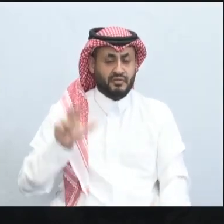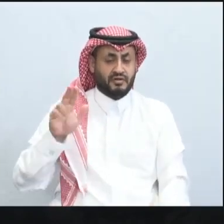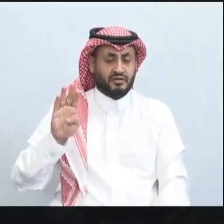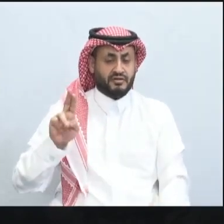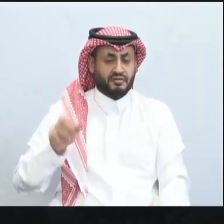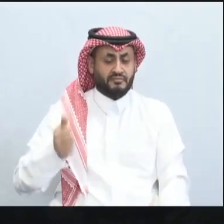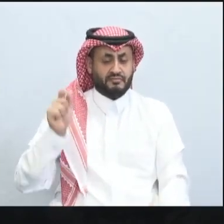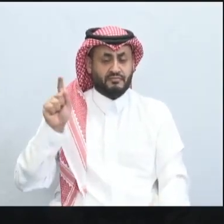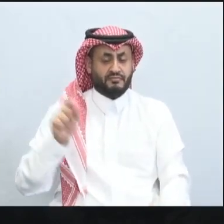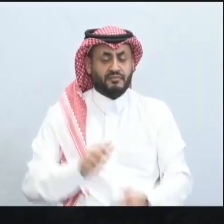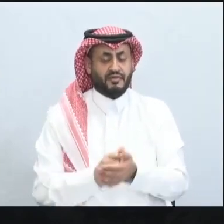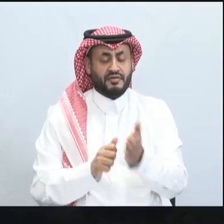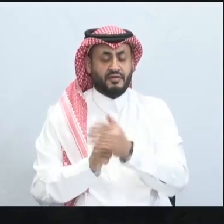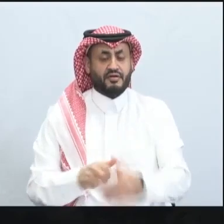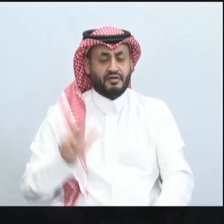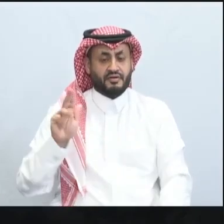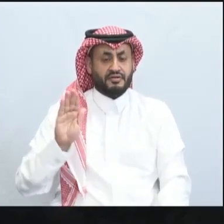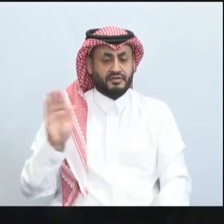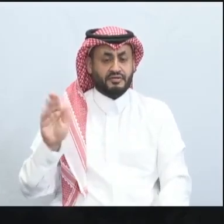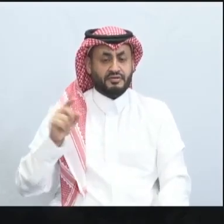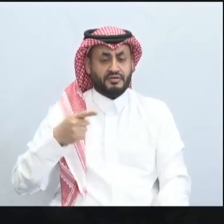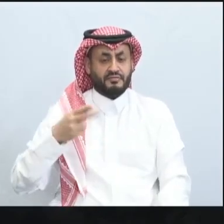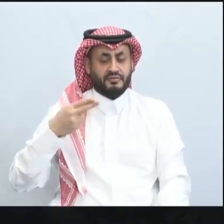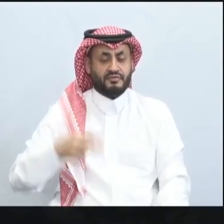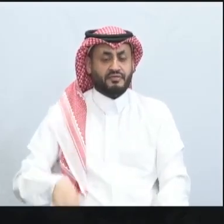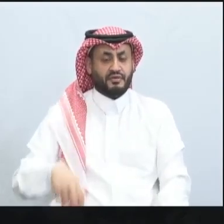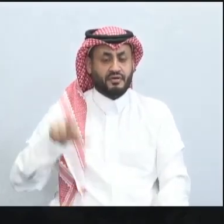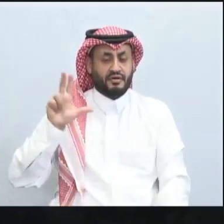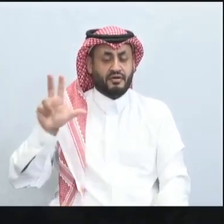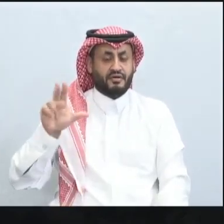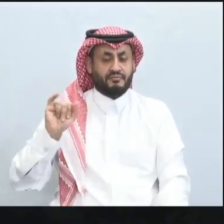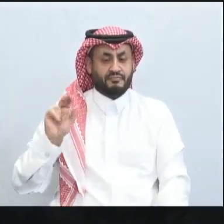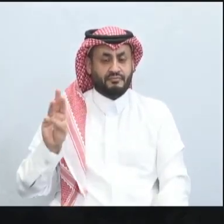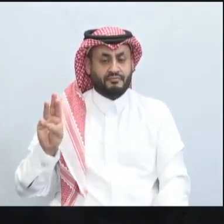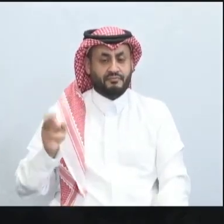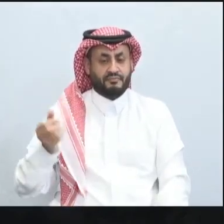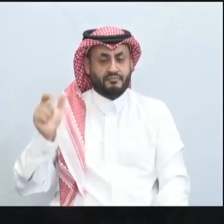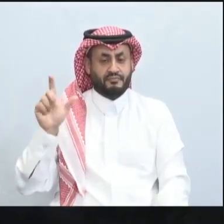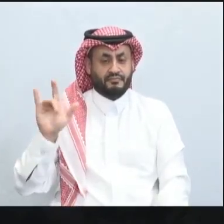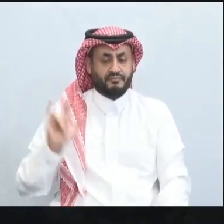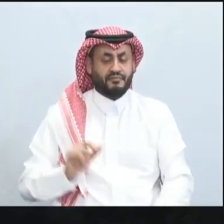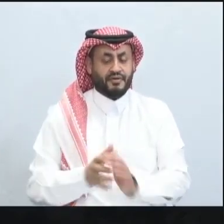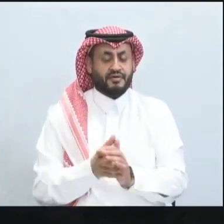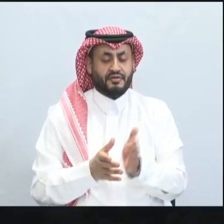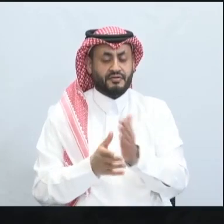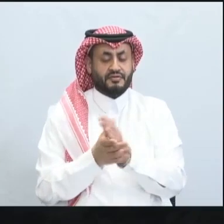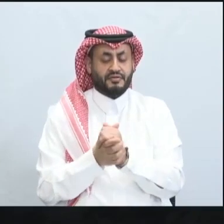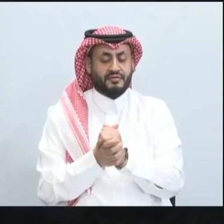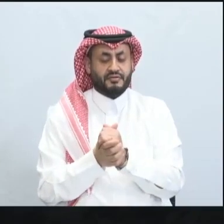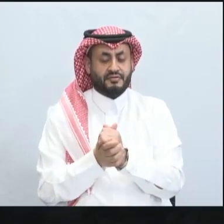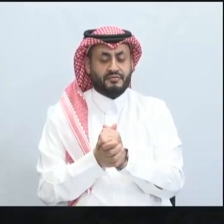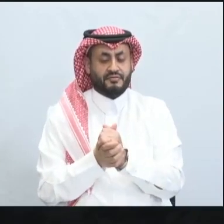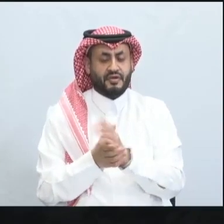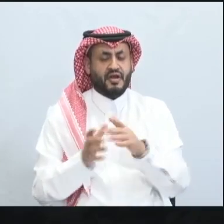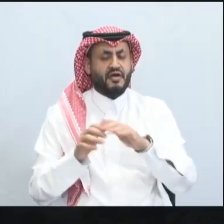ولقد اتيناك سبعا من المثاني والقران العظيم اذا هذه الصوره من الصور العظيمه الذي